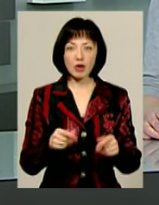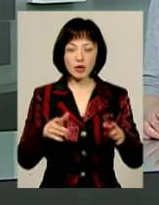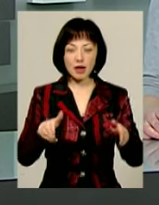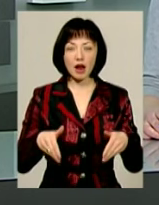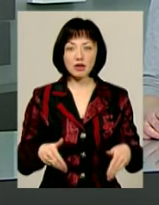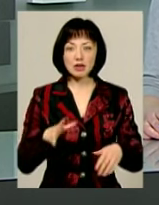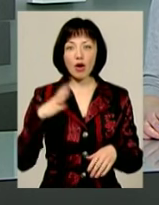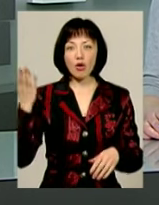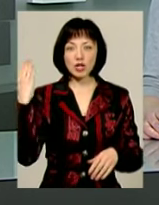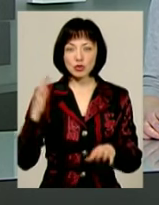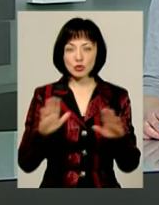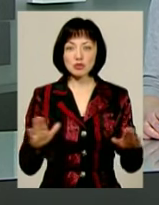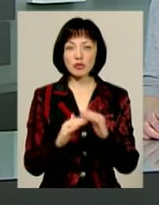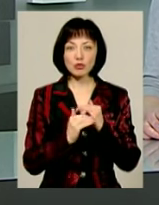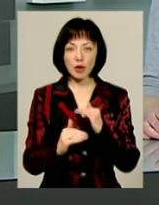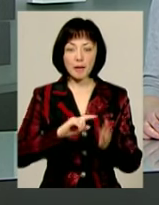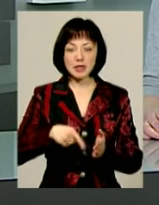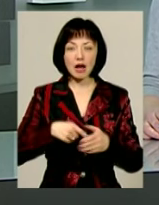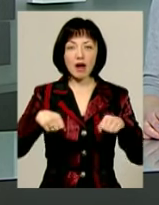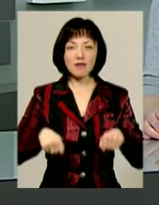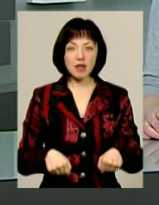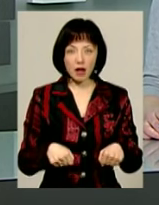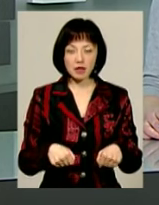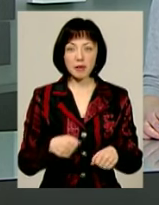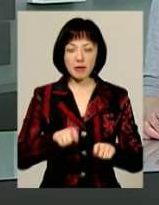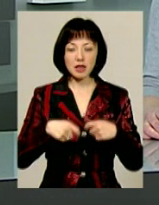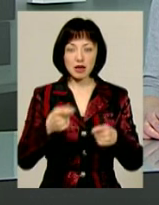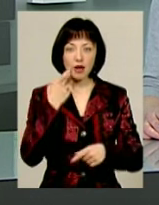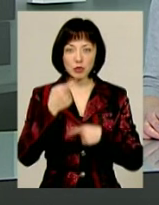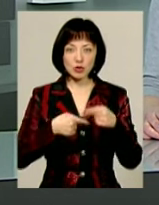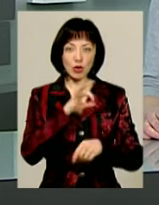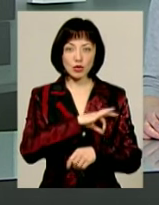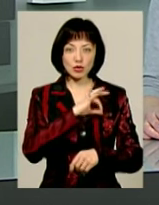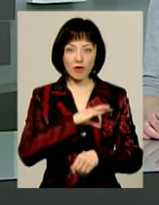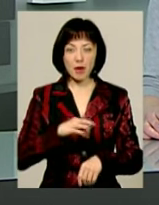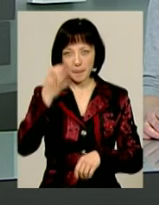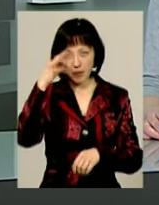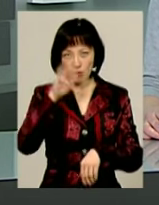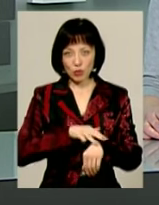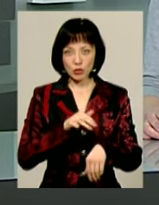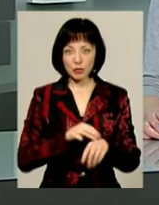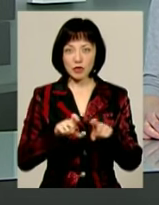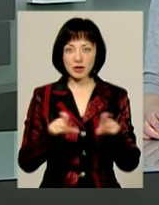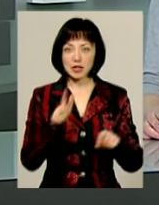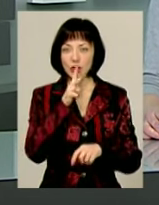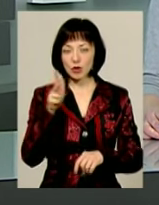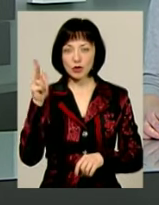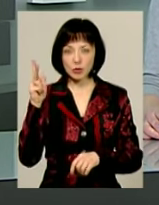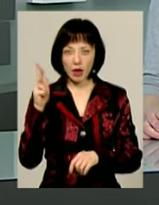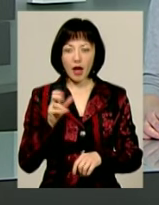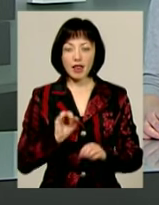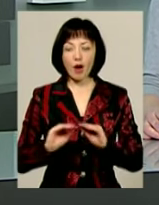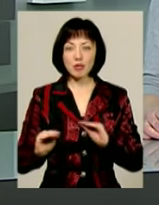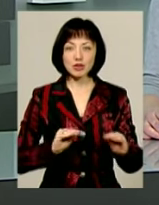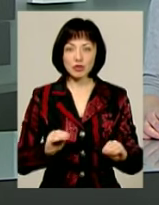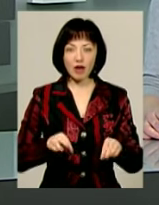колишньому співочому полі, яку міська влада передала у постійне користування правоохоронному відомству ще 3 роки тому. Та на